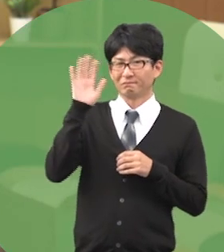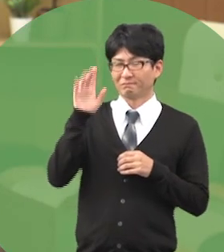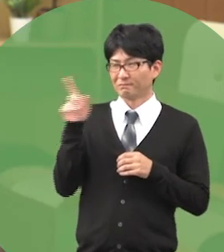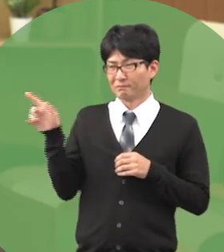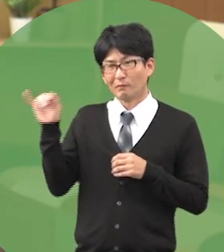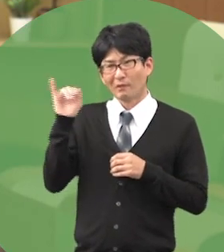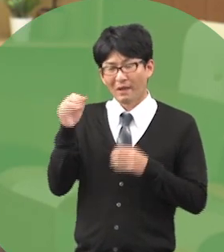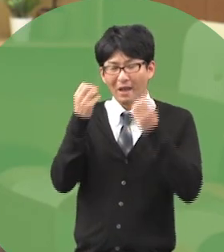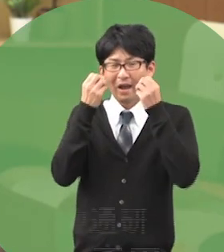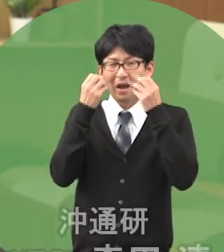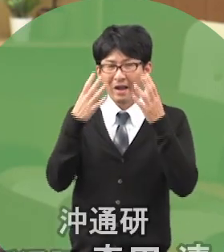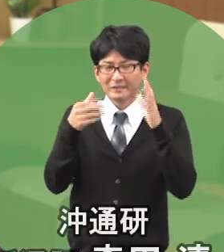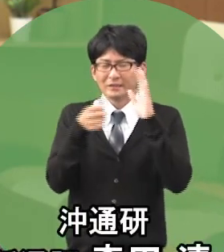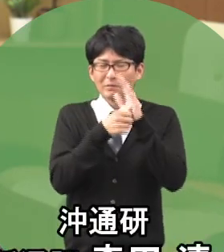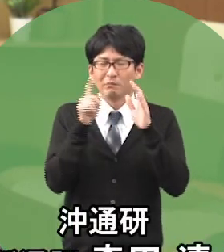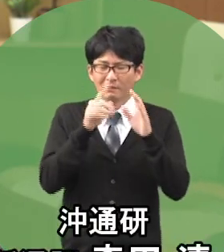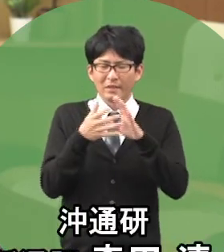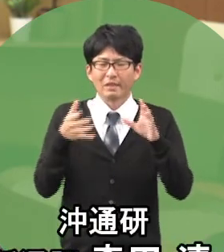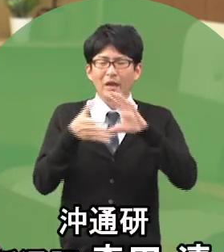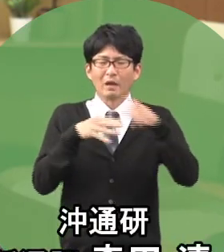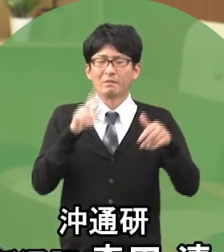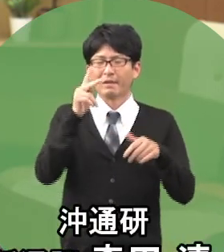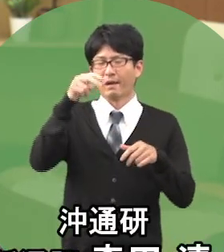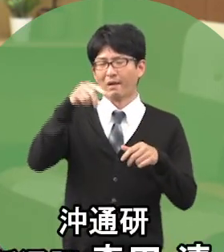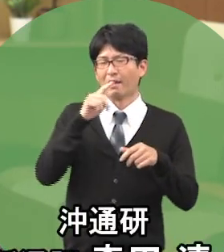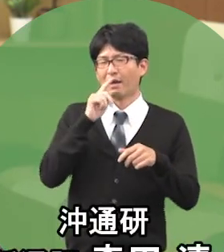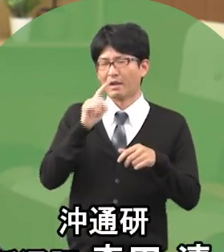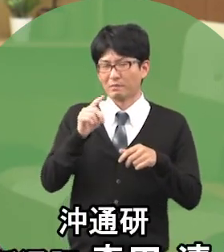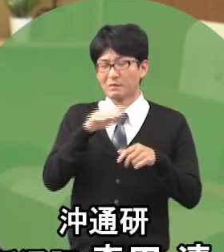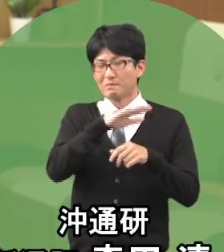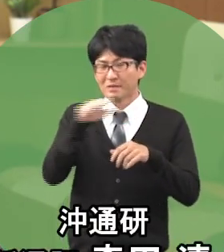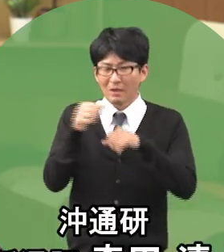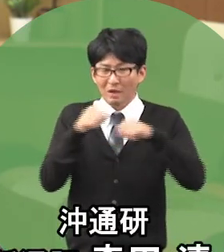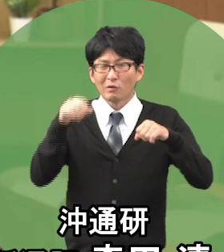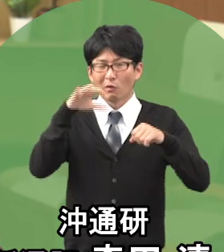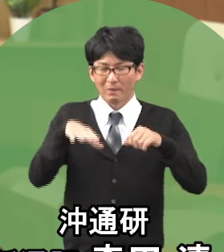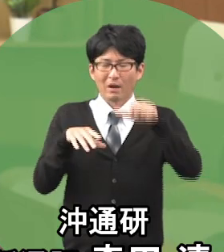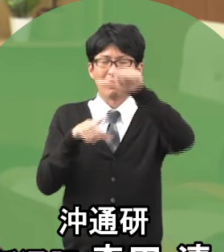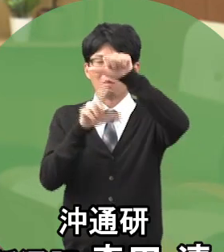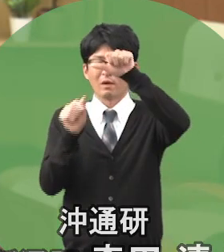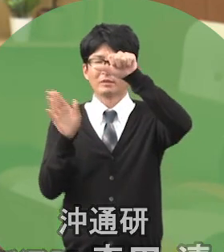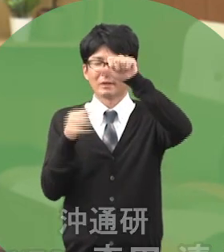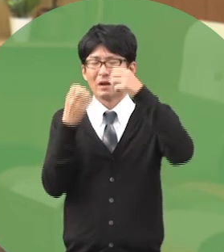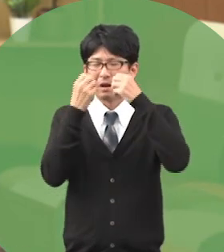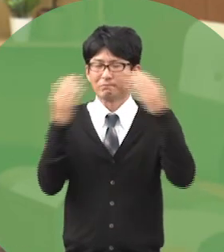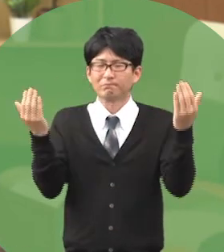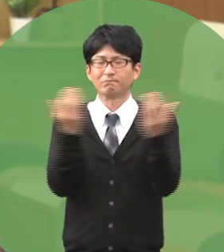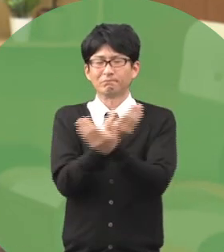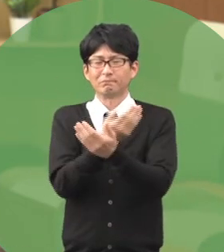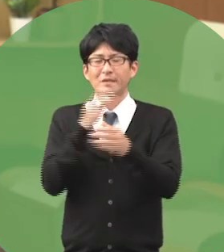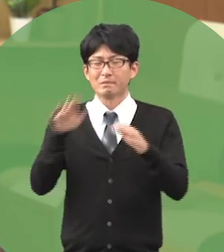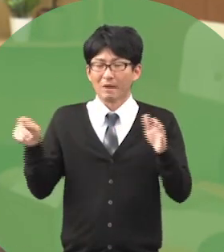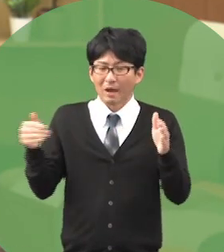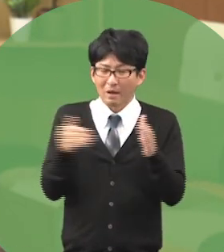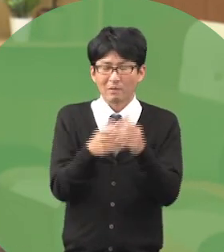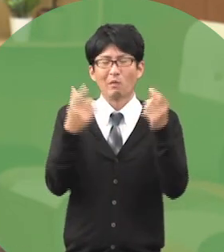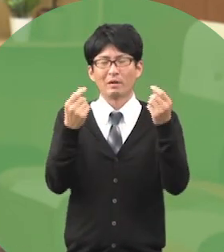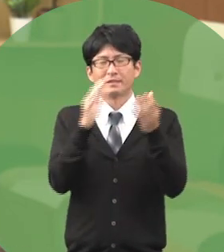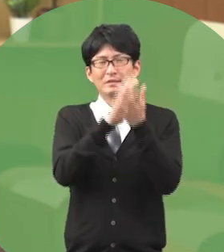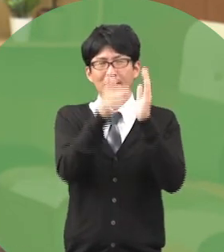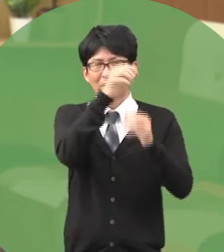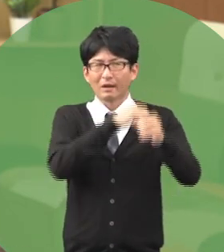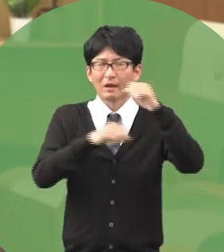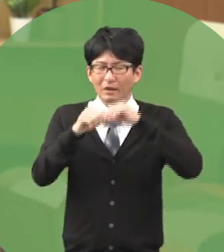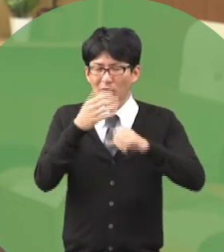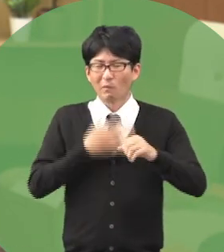イ、新キャスターの永峰かなです。ウマンチュ広場は5月から装いを新たに、これまでと同様、県の取り組み